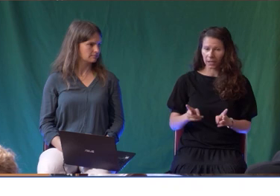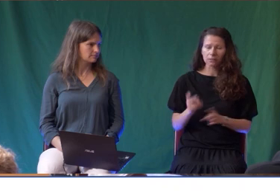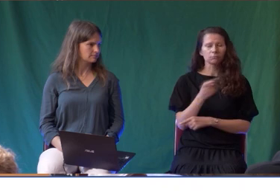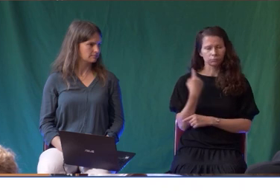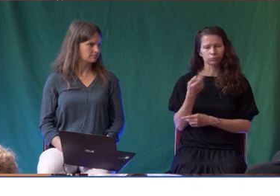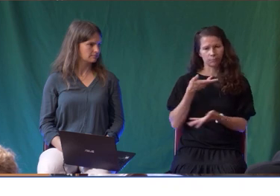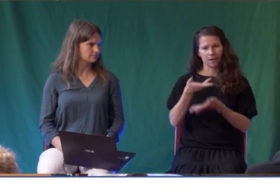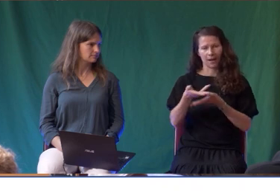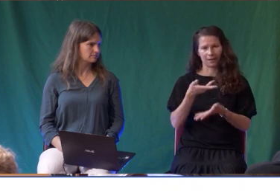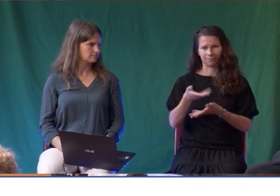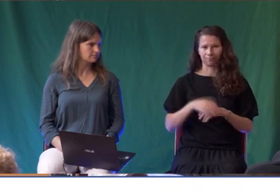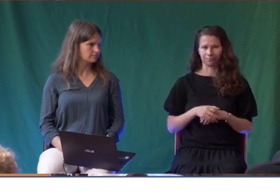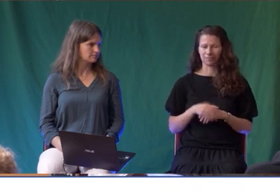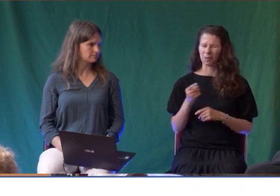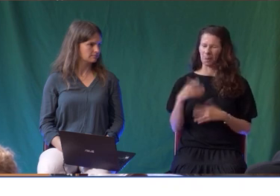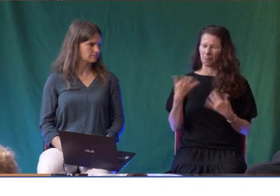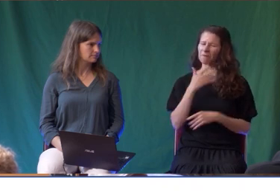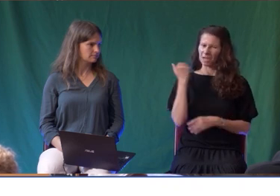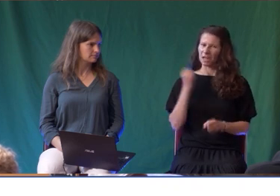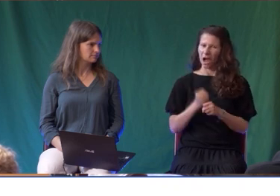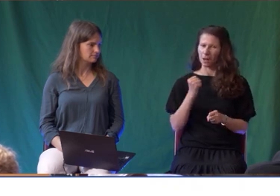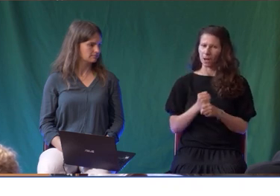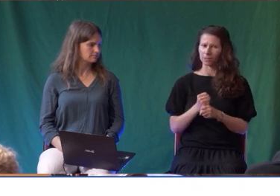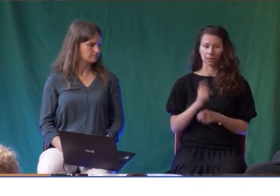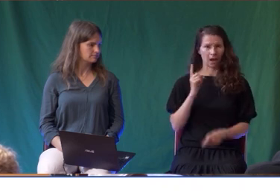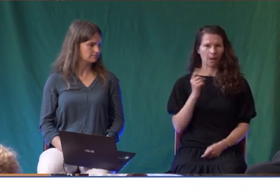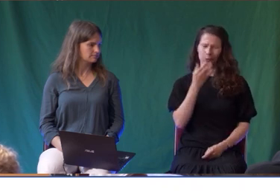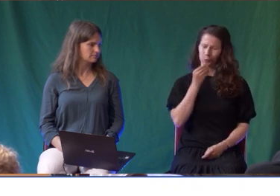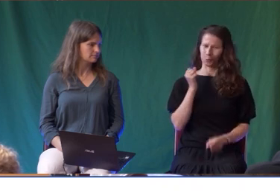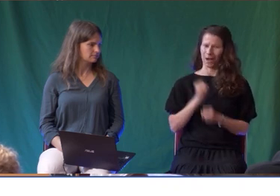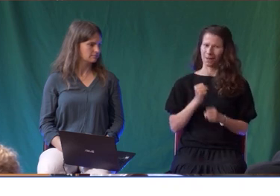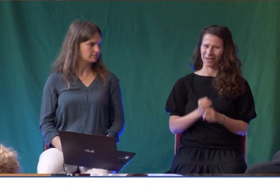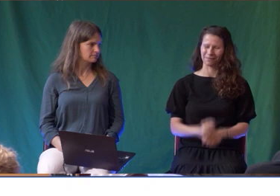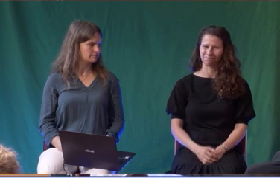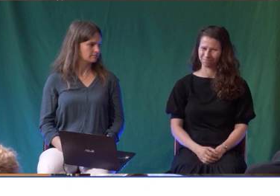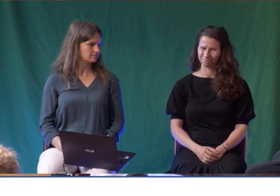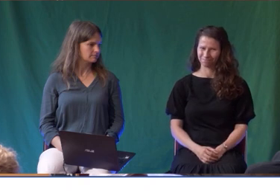wir es ist viel Arbeit aber es ist auch sehr schön